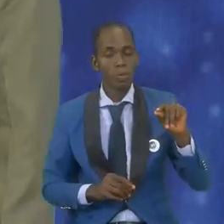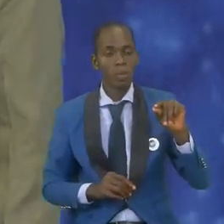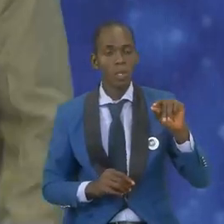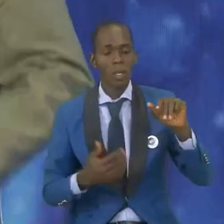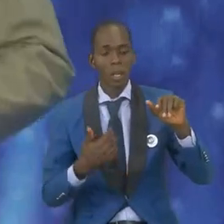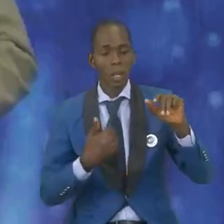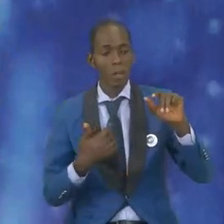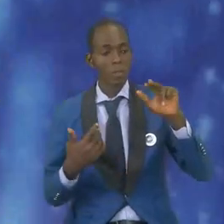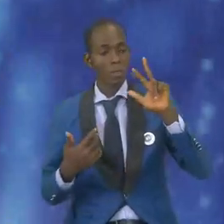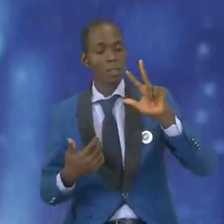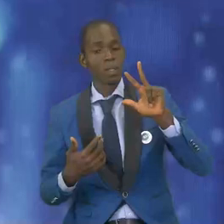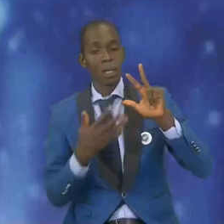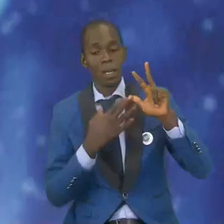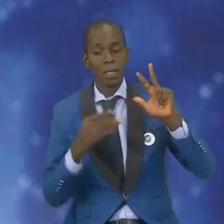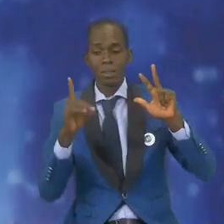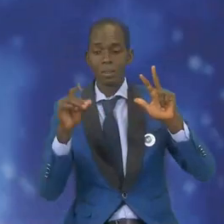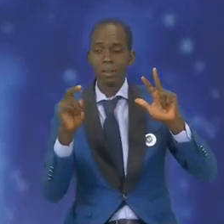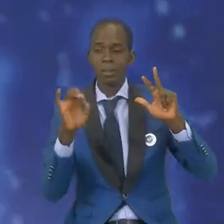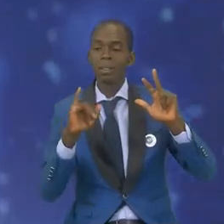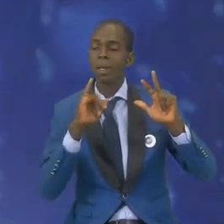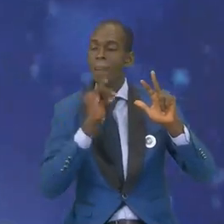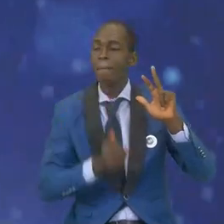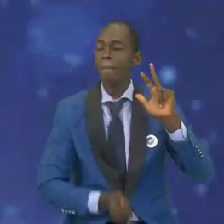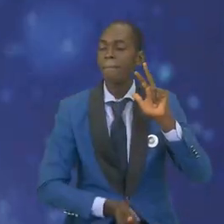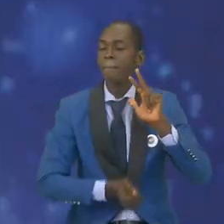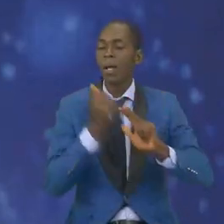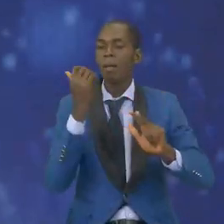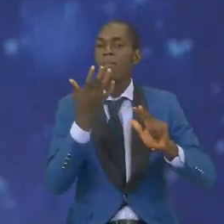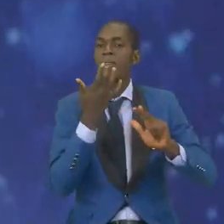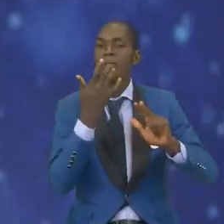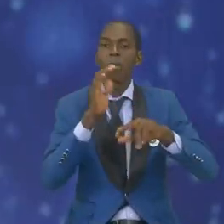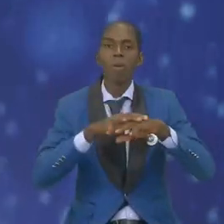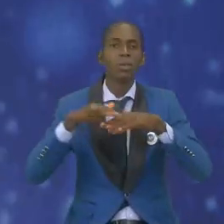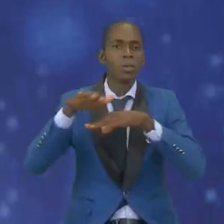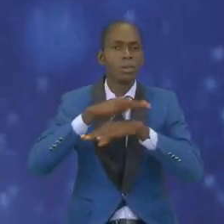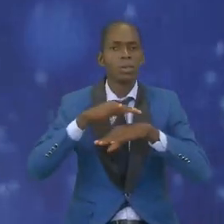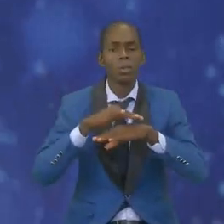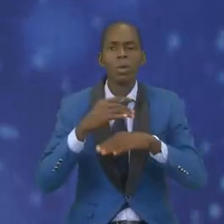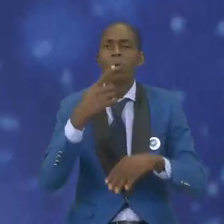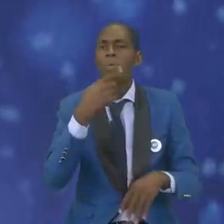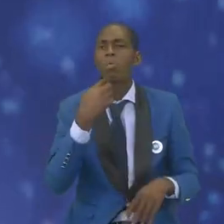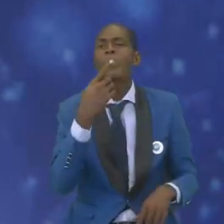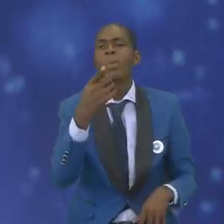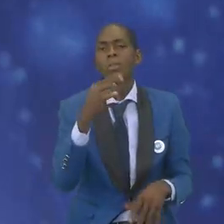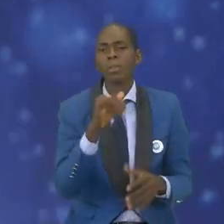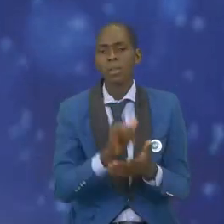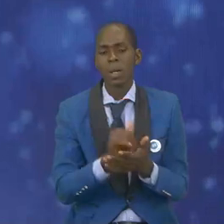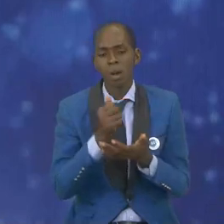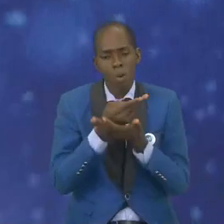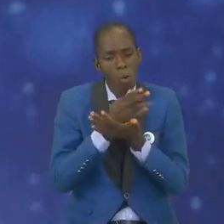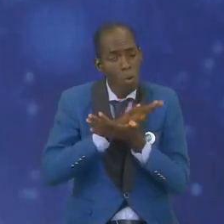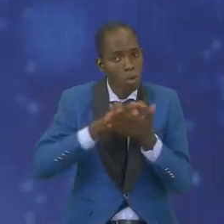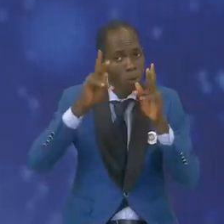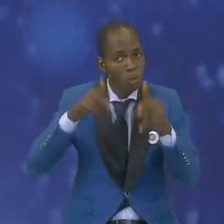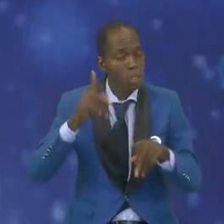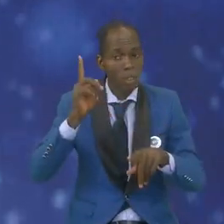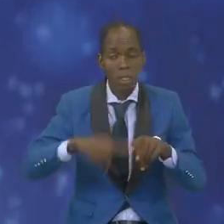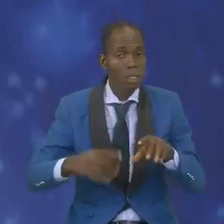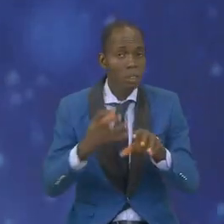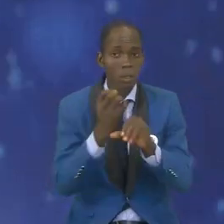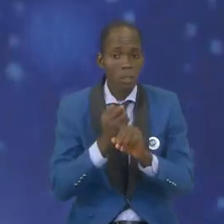était Daniel. 120 et vous avez trois. Et maintenant, Daniel était le premier dans les trois. Qui